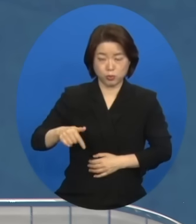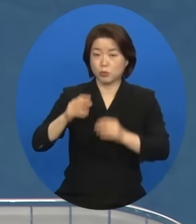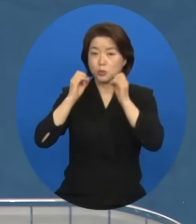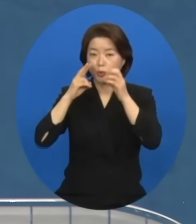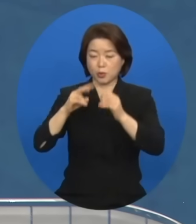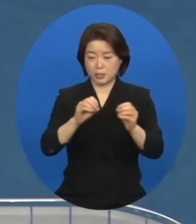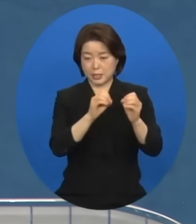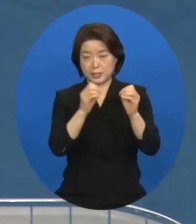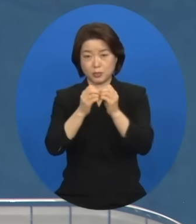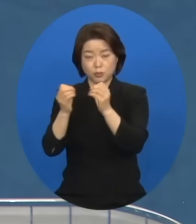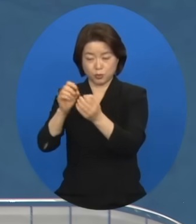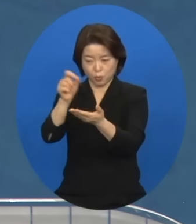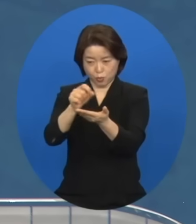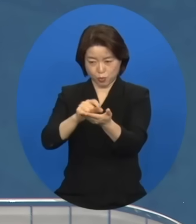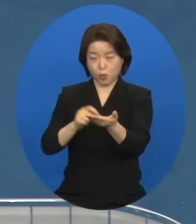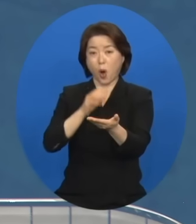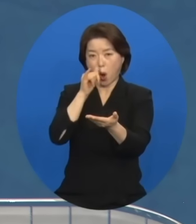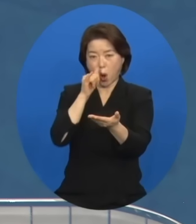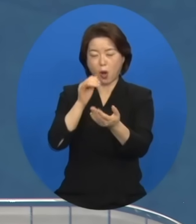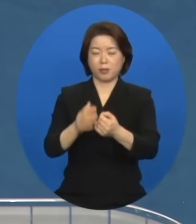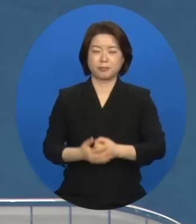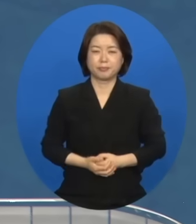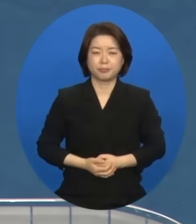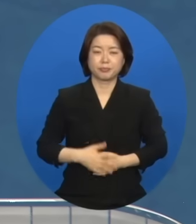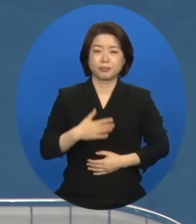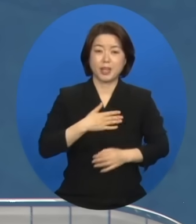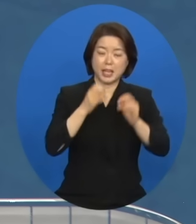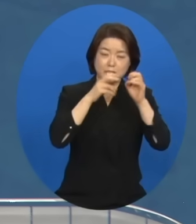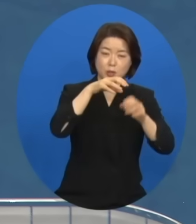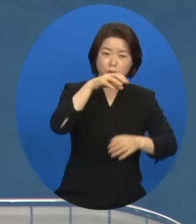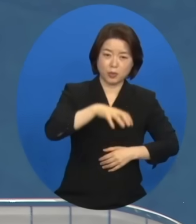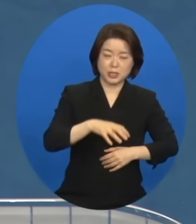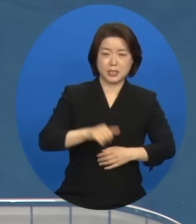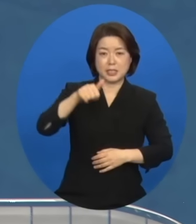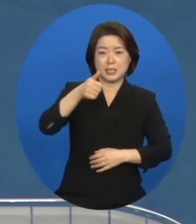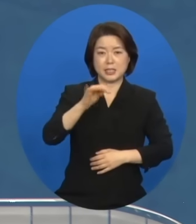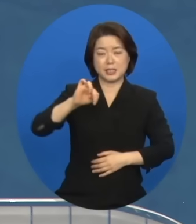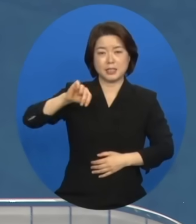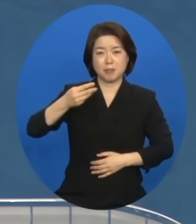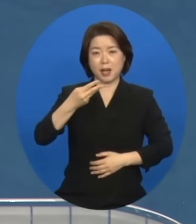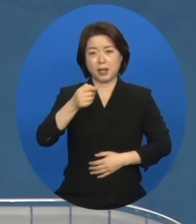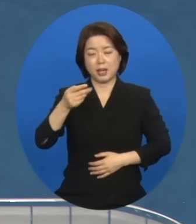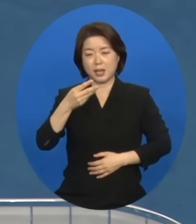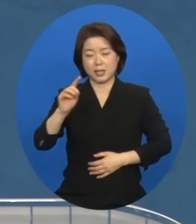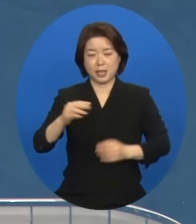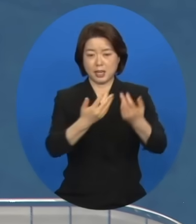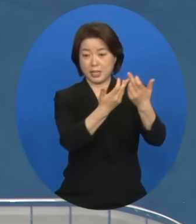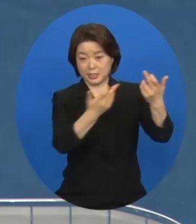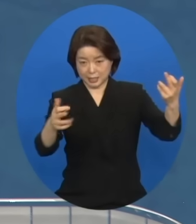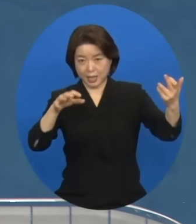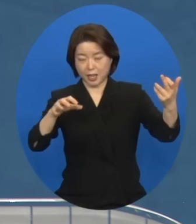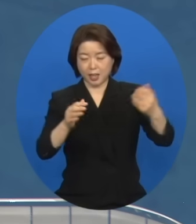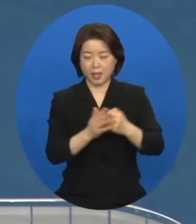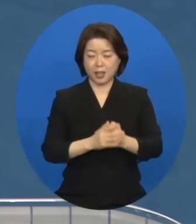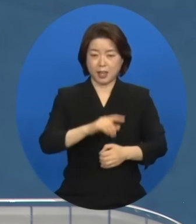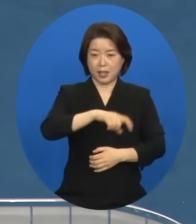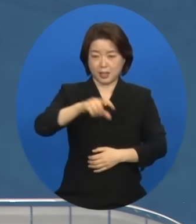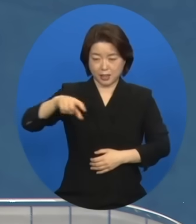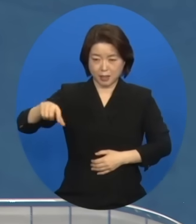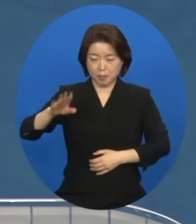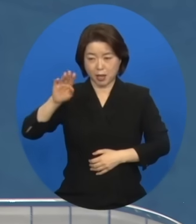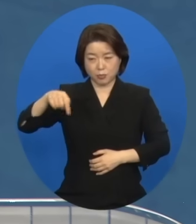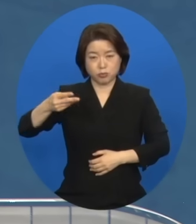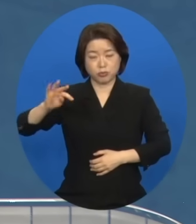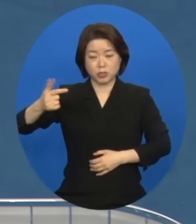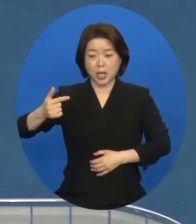쓰신 글이에요. 저의 선교지는 히말라야 산자락입니다. 네팔과 부탄 중간에